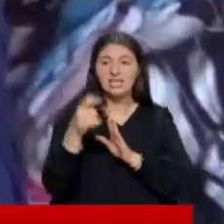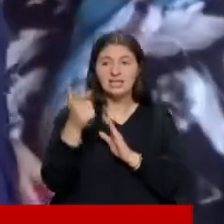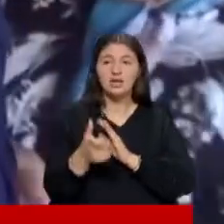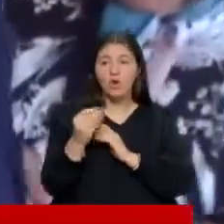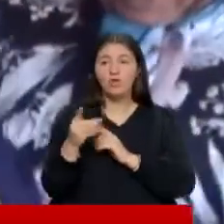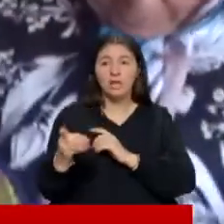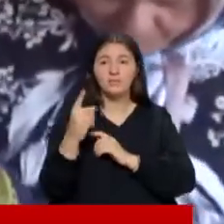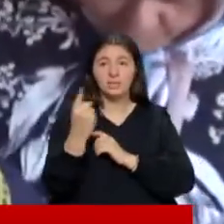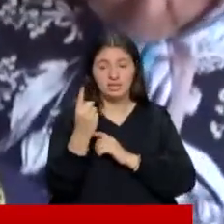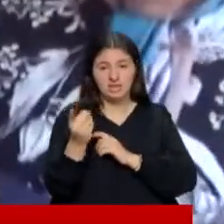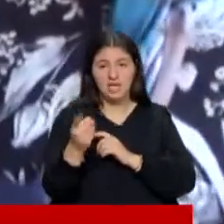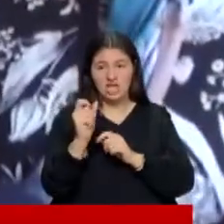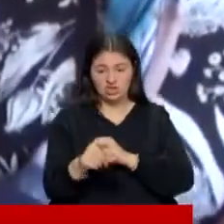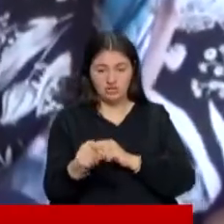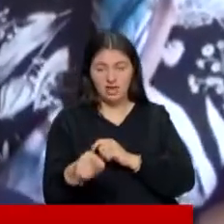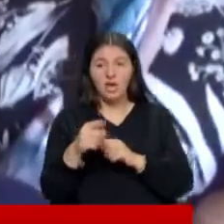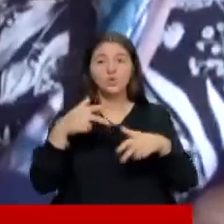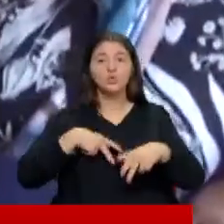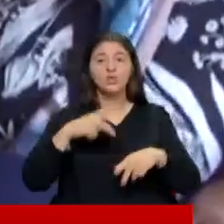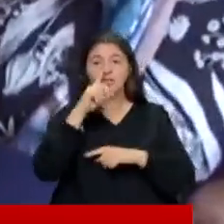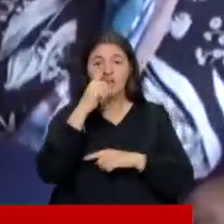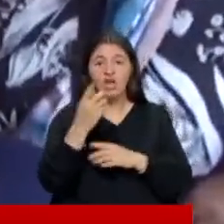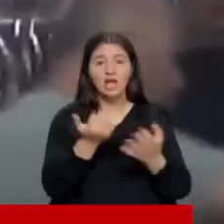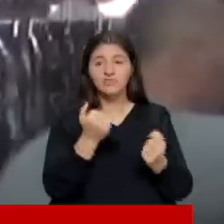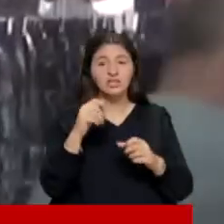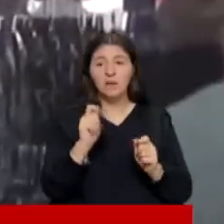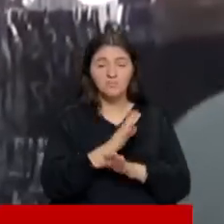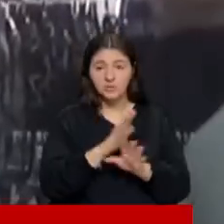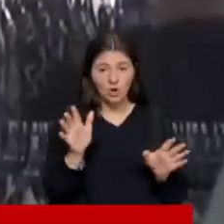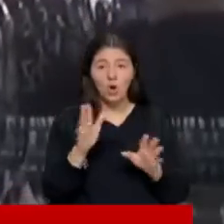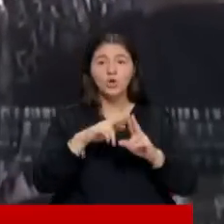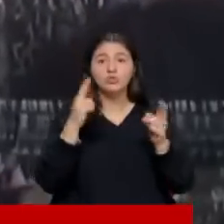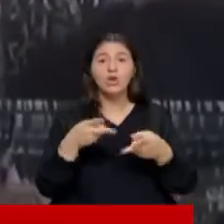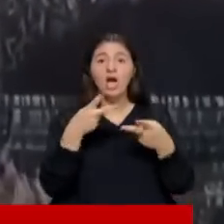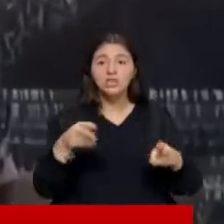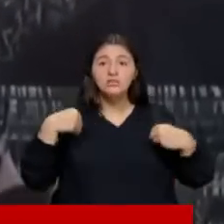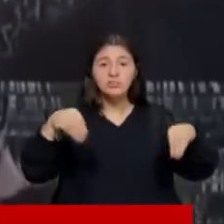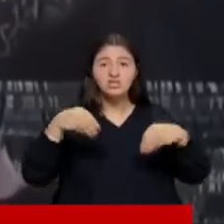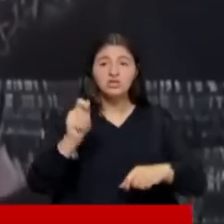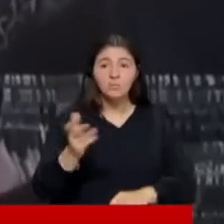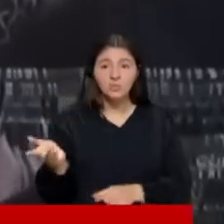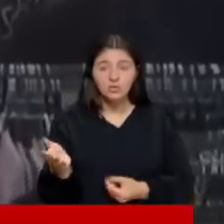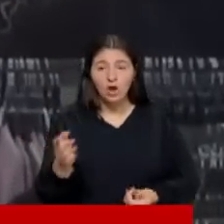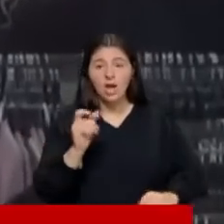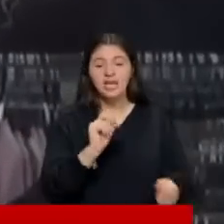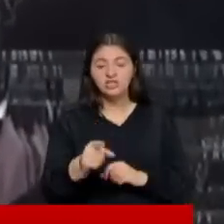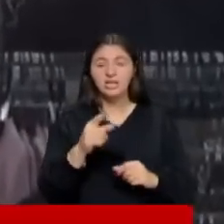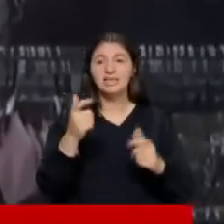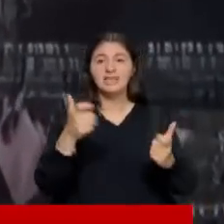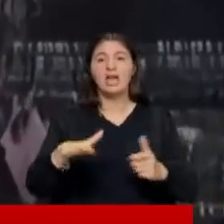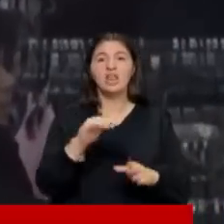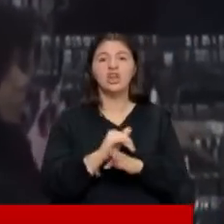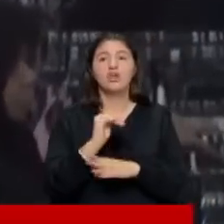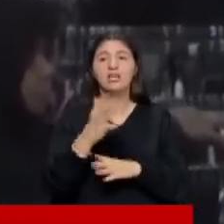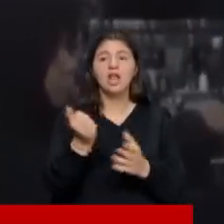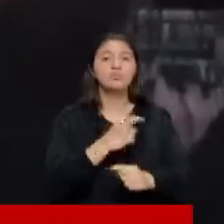yerleşim yerlerinden biri olan ilçede Gürcüler sadece alışveriş yapmıyor dükkan açıp satışla yapıyorlar ilçenin yerel